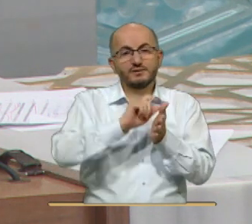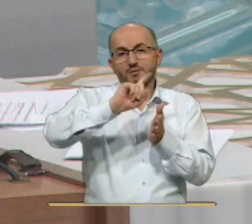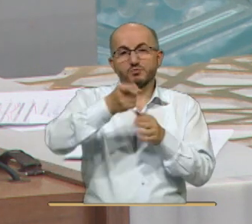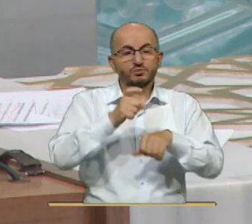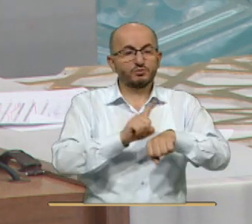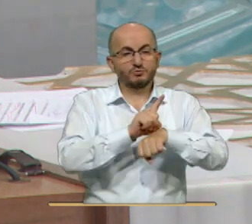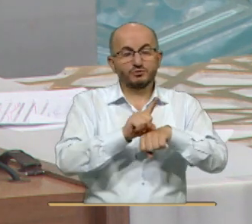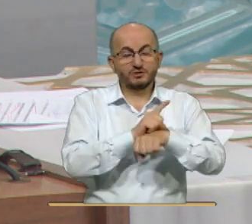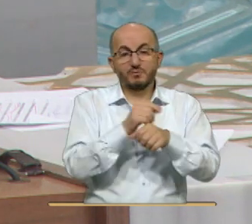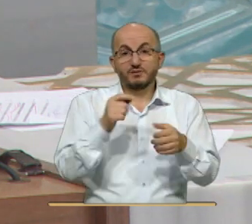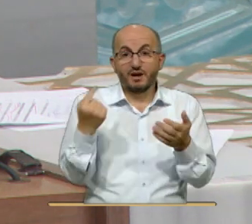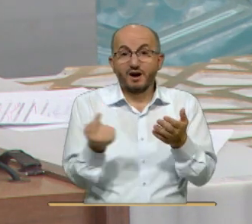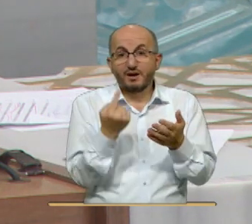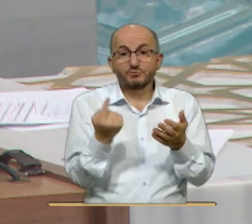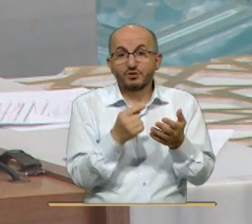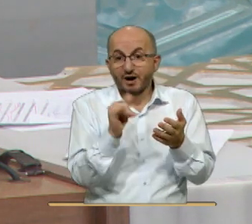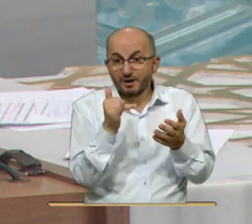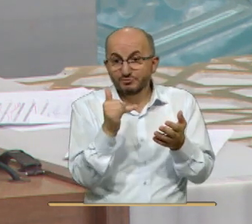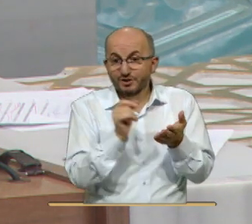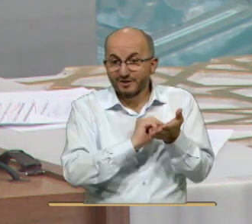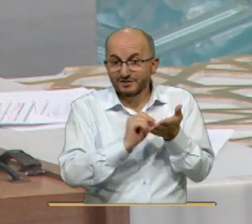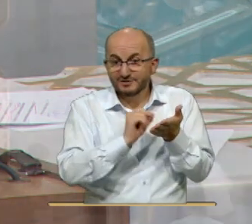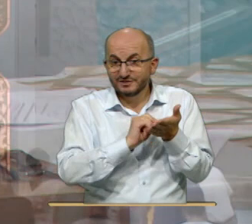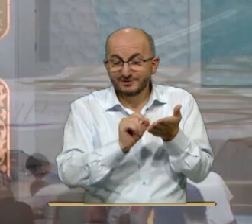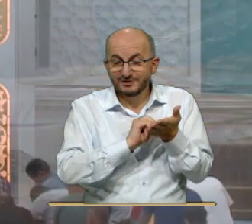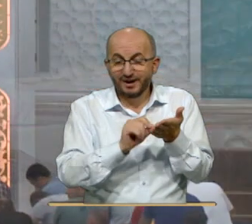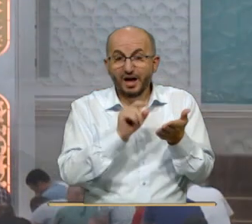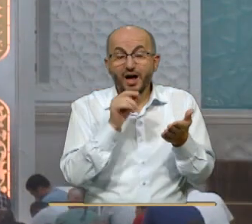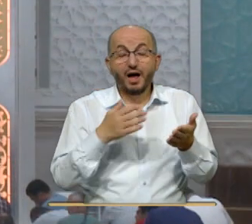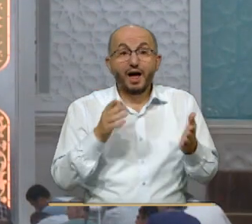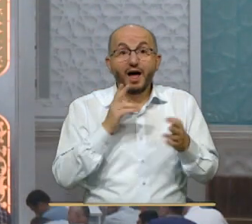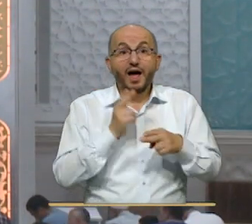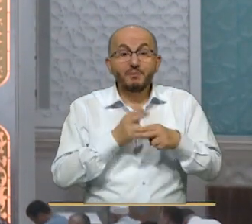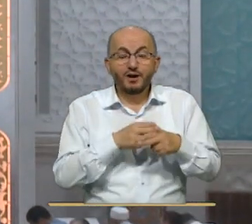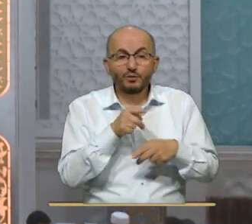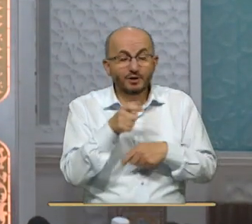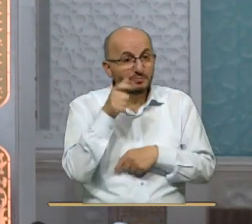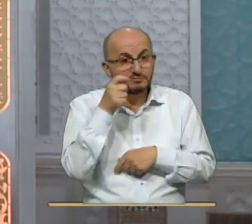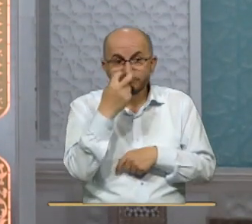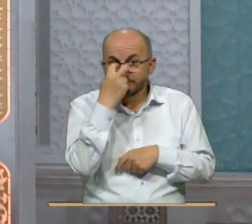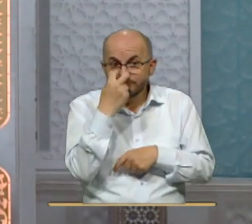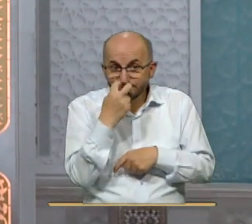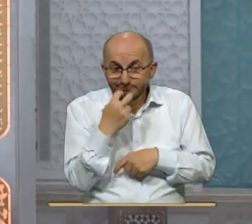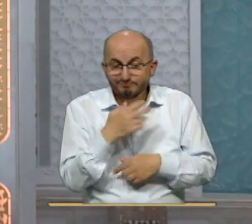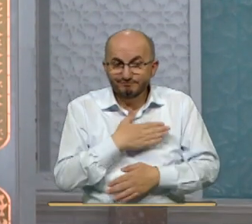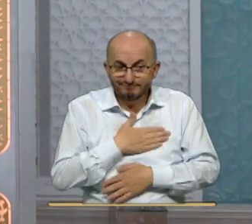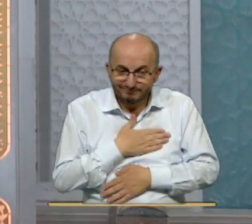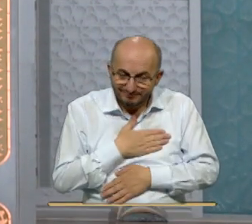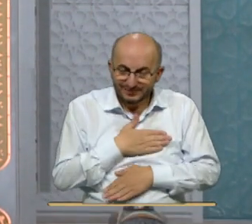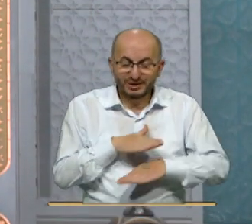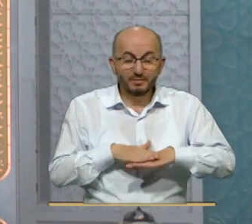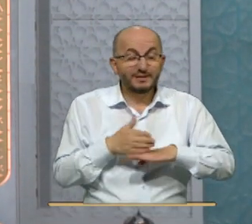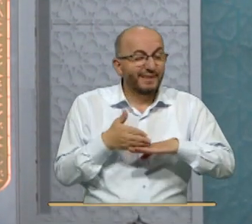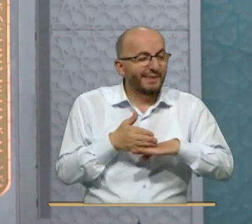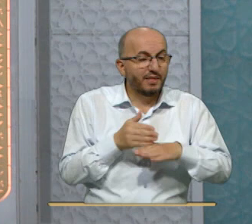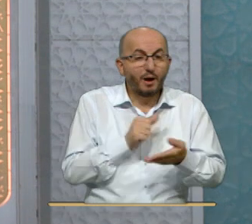zaman Arapça yazılı, hemen onu, ona ayrı bir özen gösteririz. Öyle değil mi? Niye